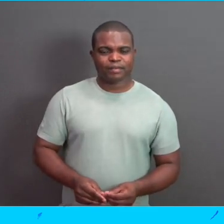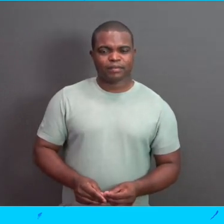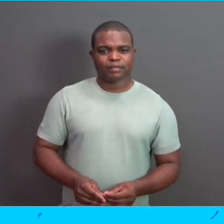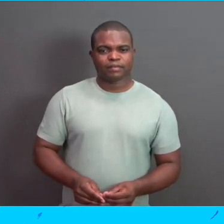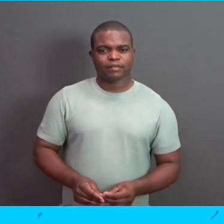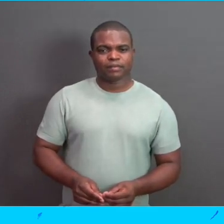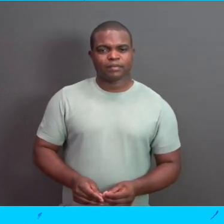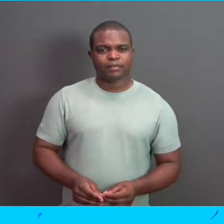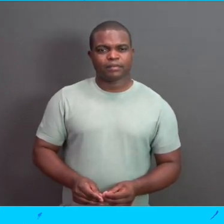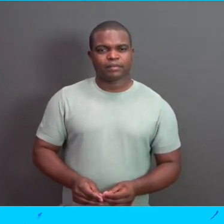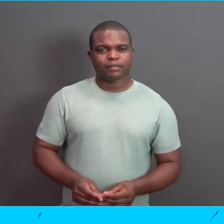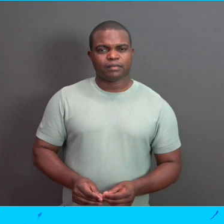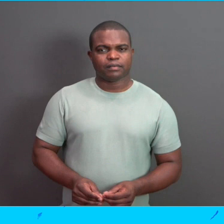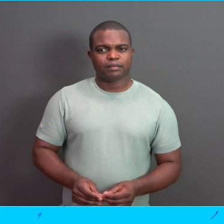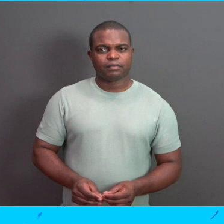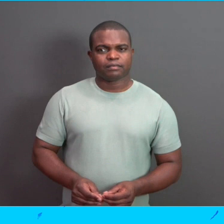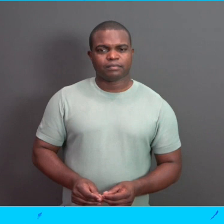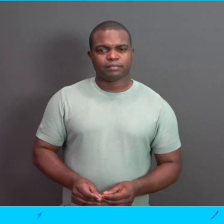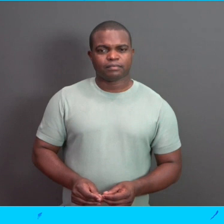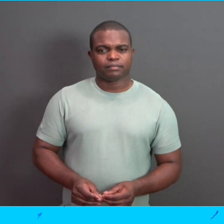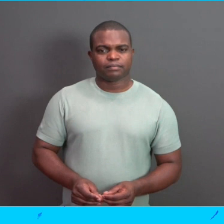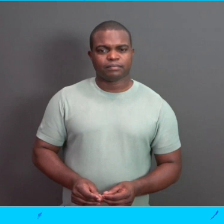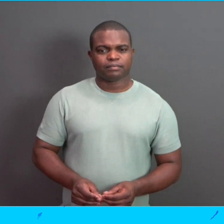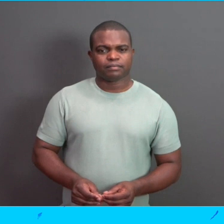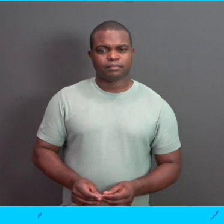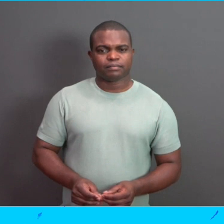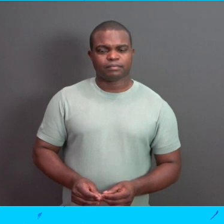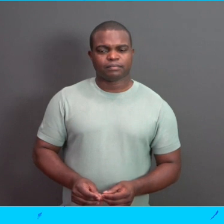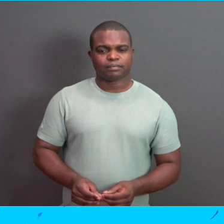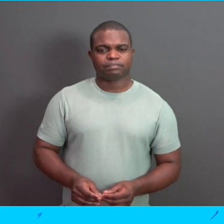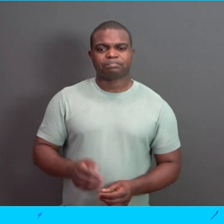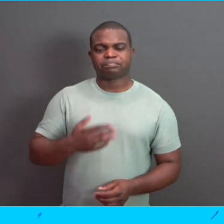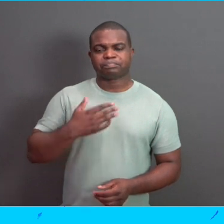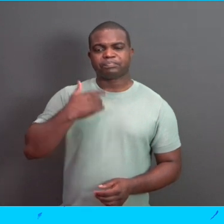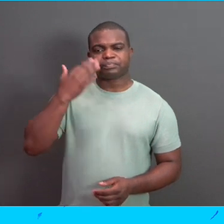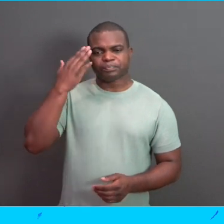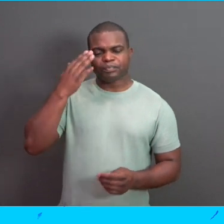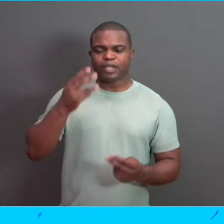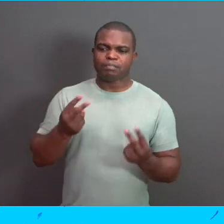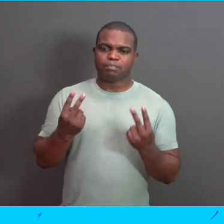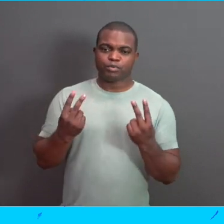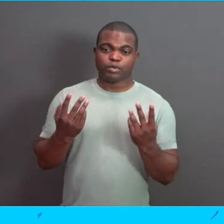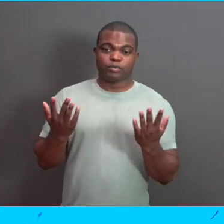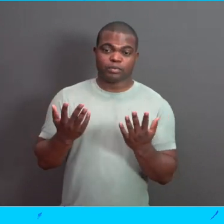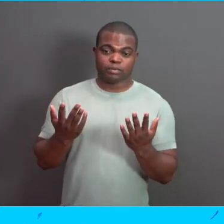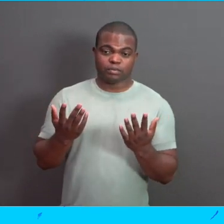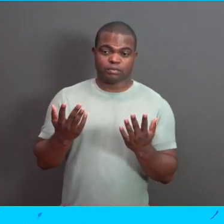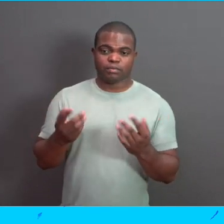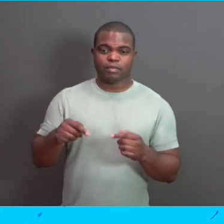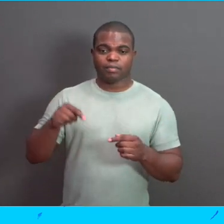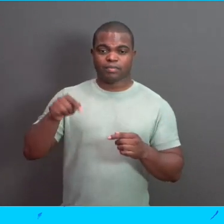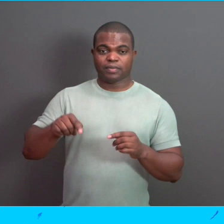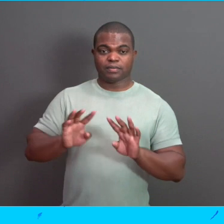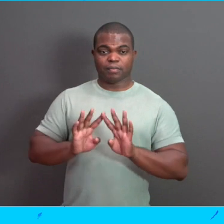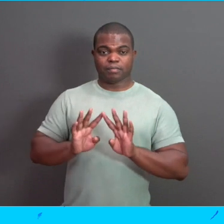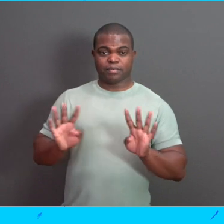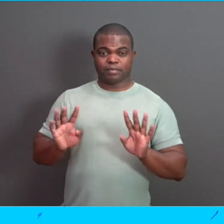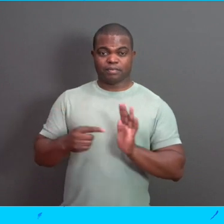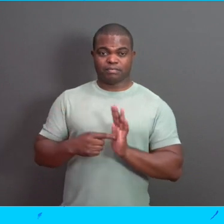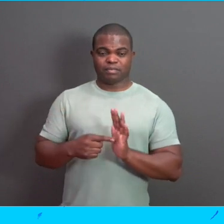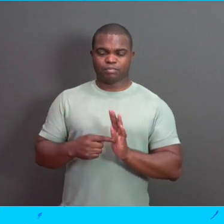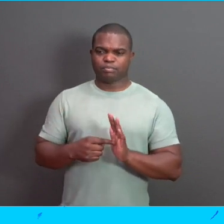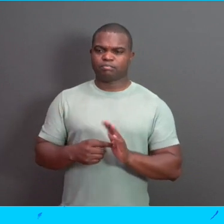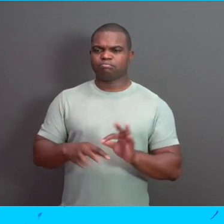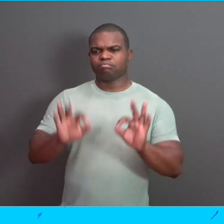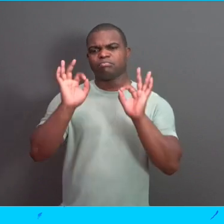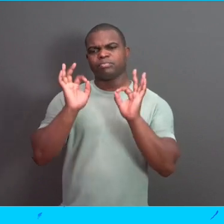Bon, nous sommes presque à la fin, donc une chose c'est reconnaître, et ce panel c'est un bon exemple. Il y a des